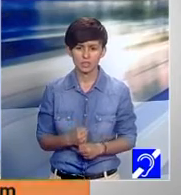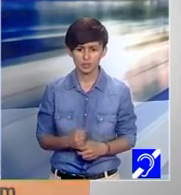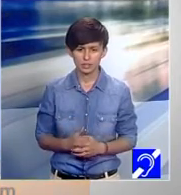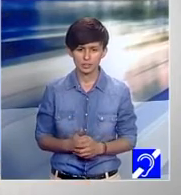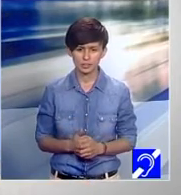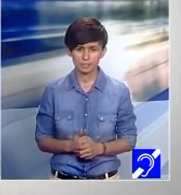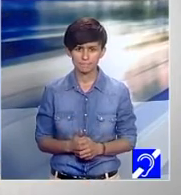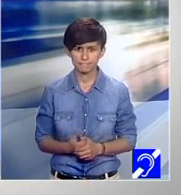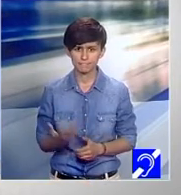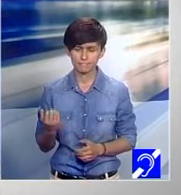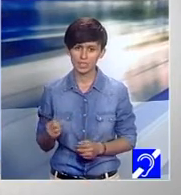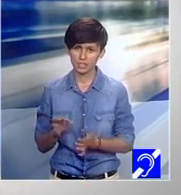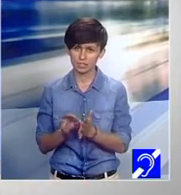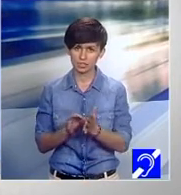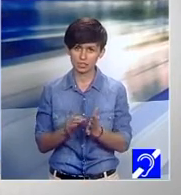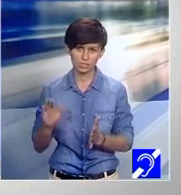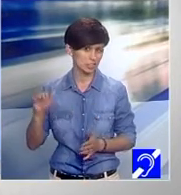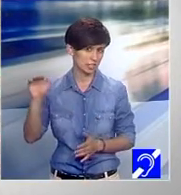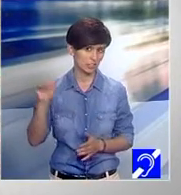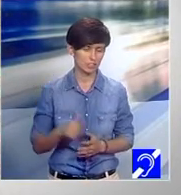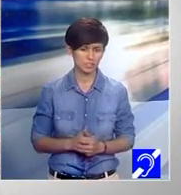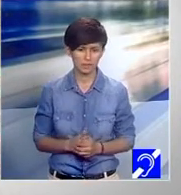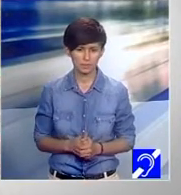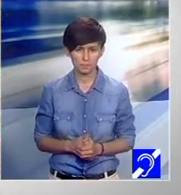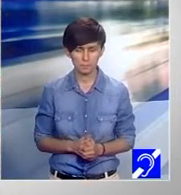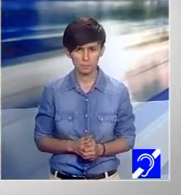condiții? Păi, de exemplu, treaba, o nouă